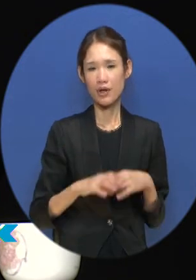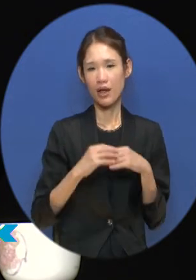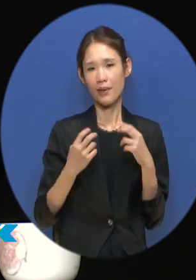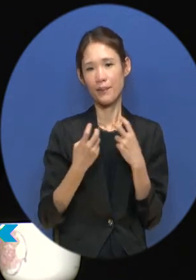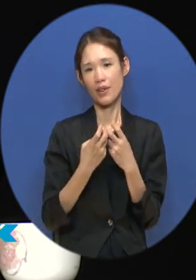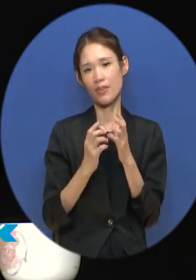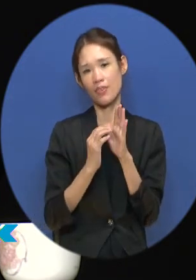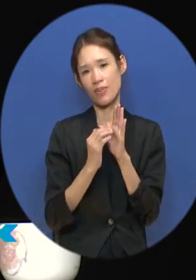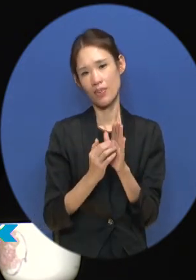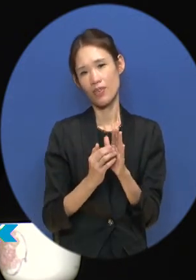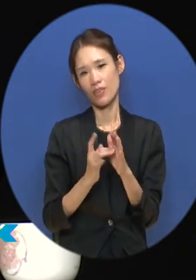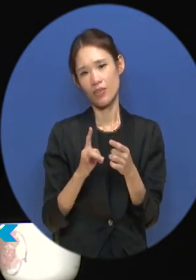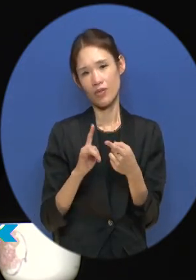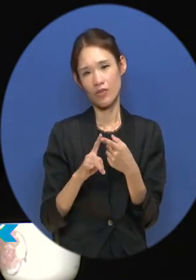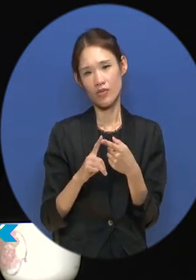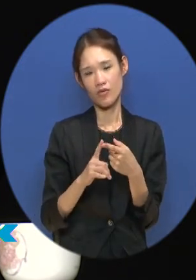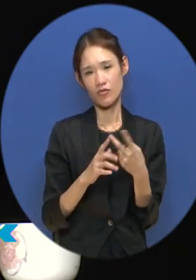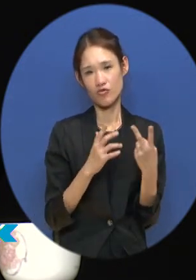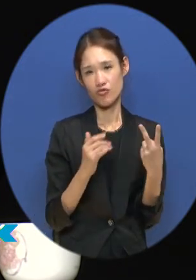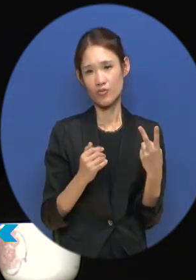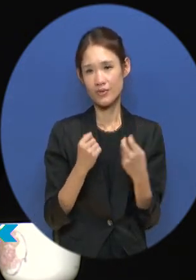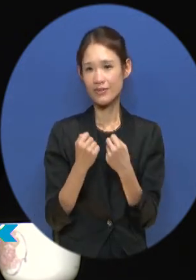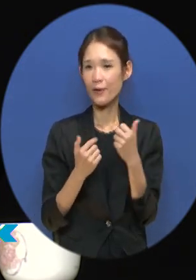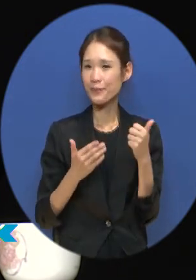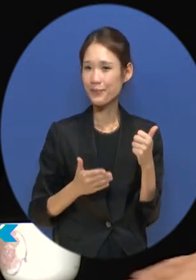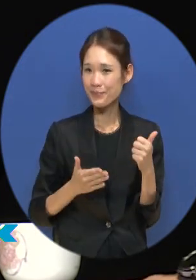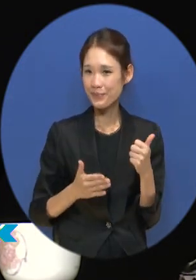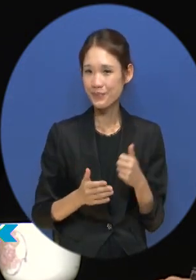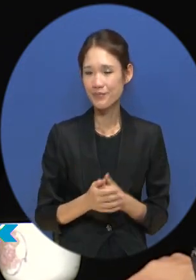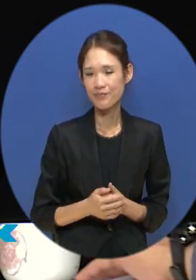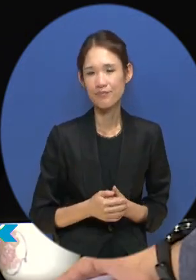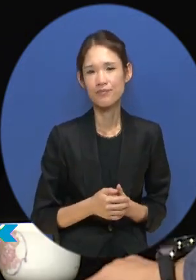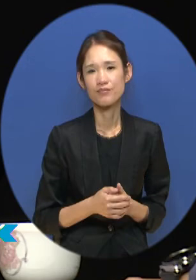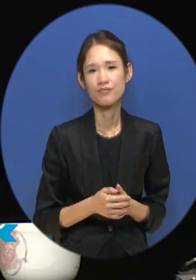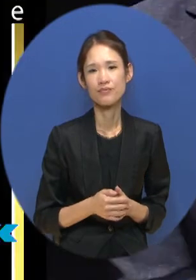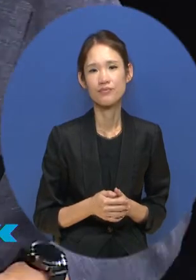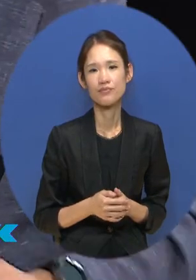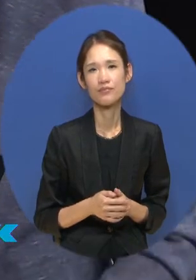어떤 예방책이랄까? 두 분 각자 거기에 대해서 한번